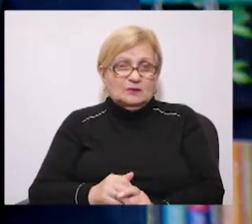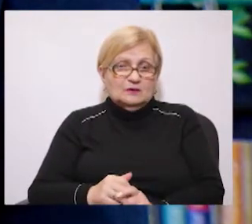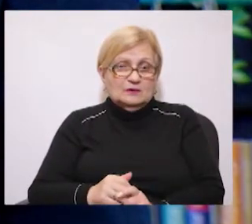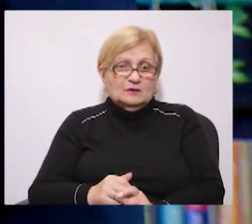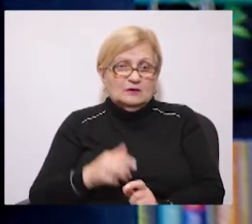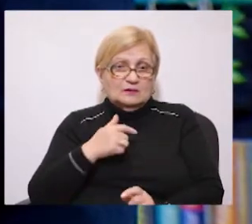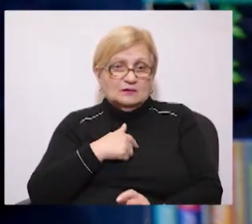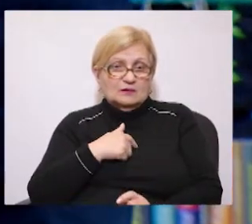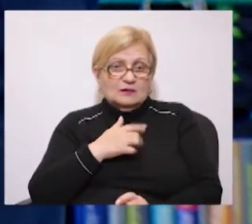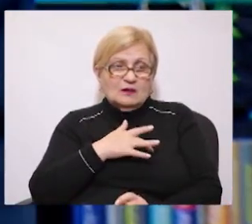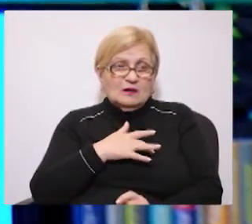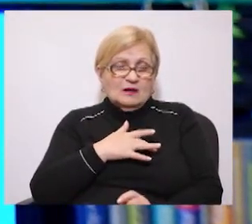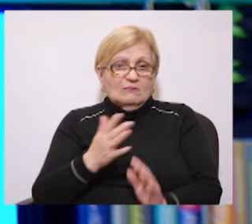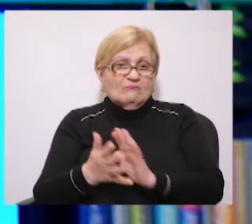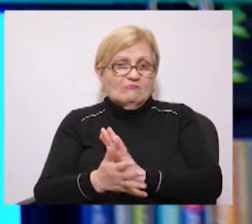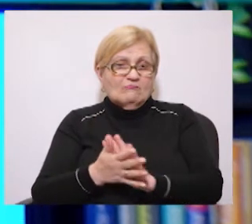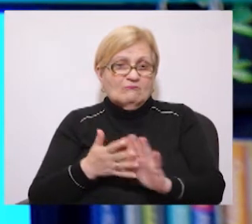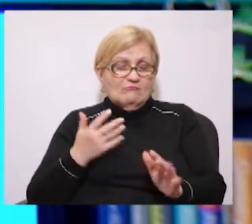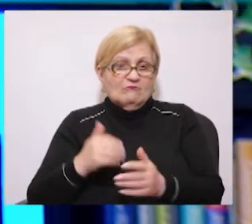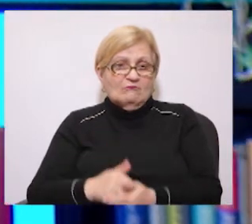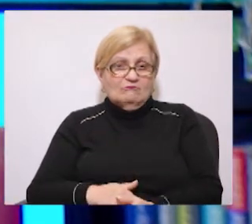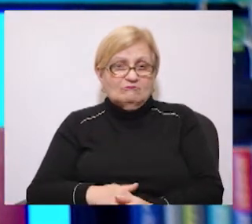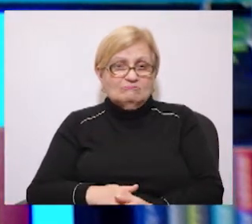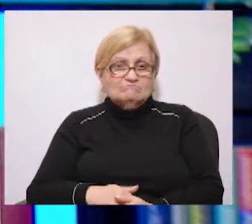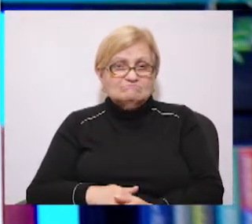აი ხვდები, რომ ეს რიცხვი არის